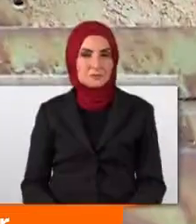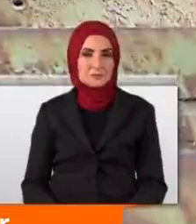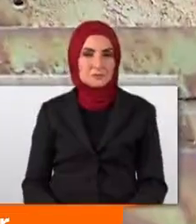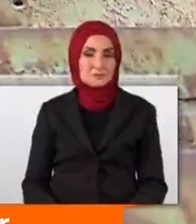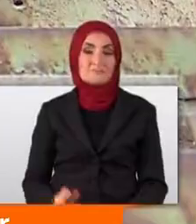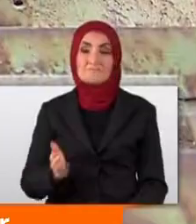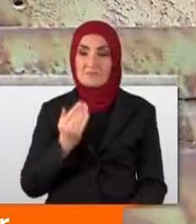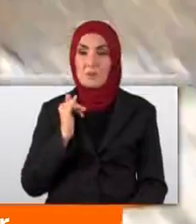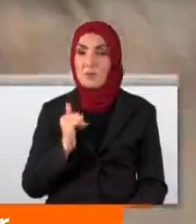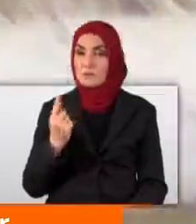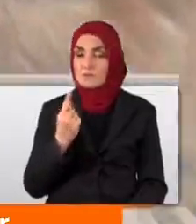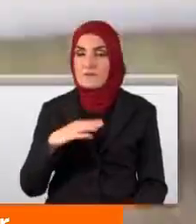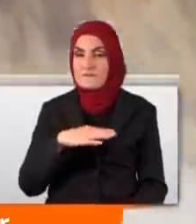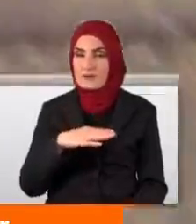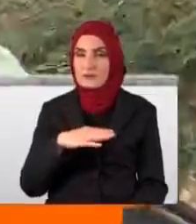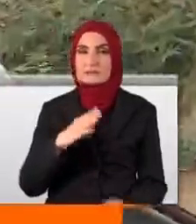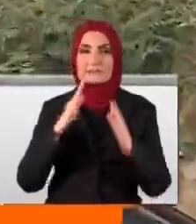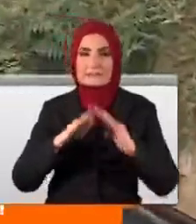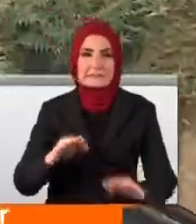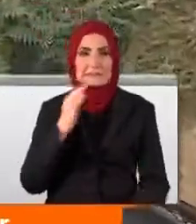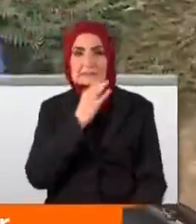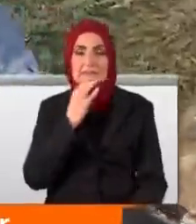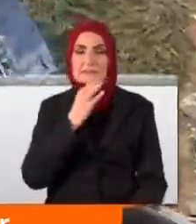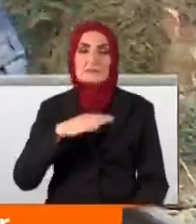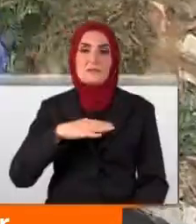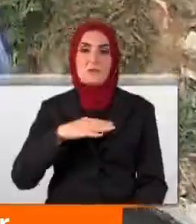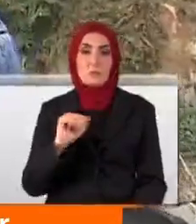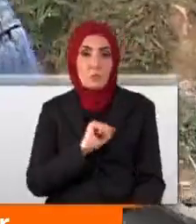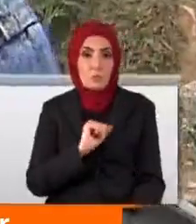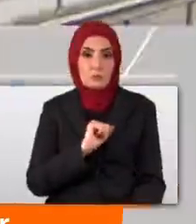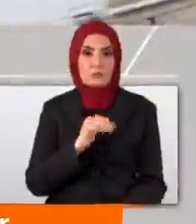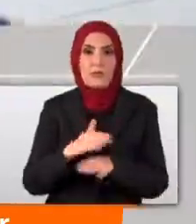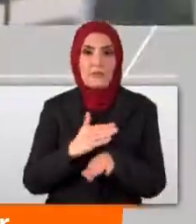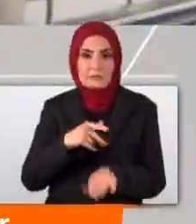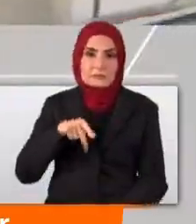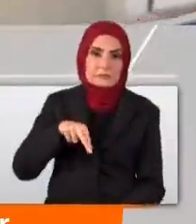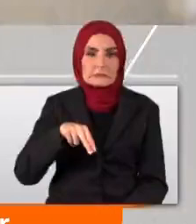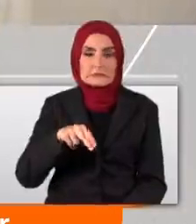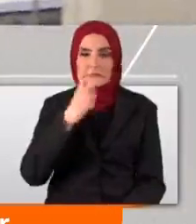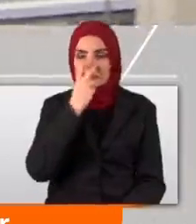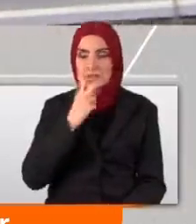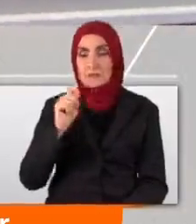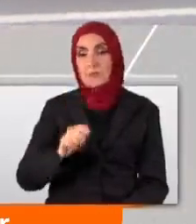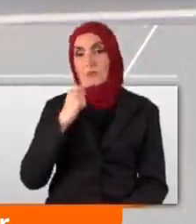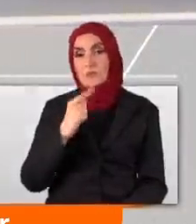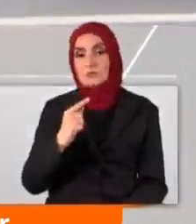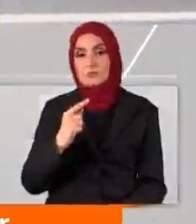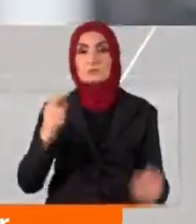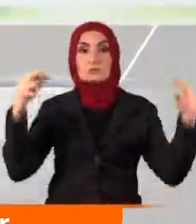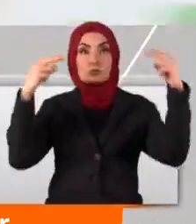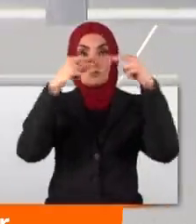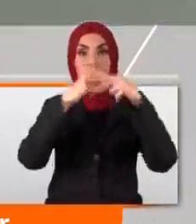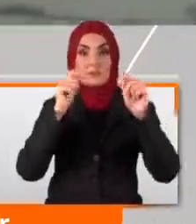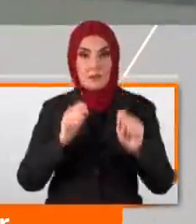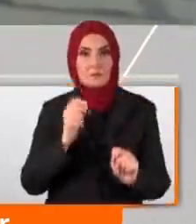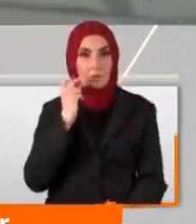Daha kötüsü ise her an yıkılmak üzere. Korktum, hatta yürürken yavaş yavaş yürüyorum. Üst geçit yapmak unutulur mu? Belli ki